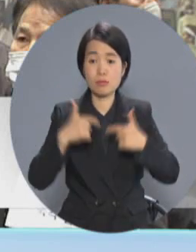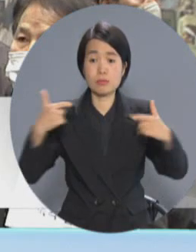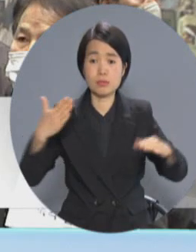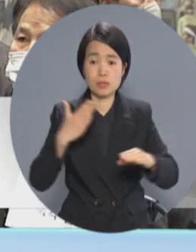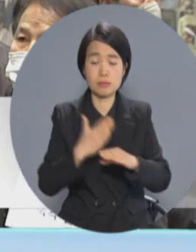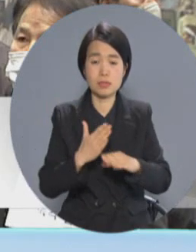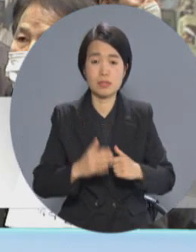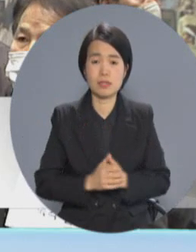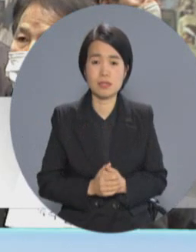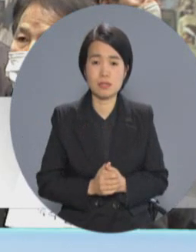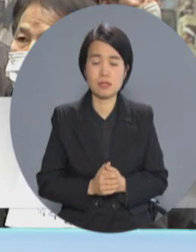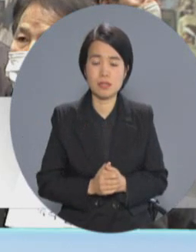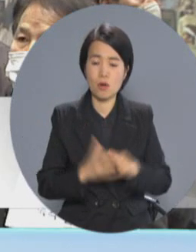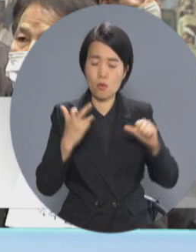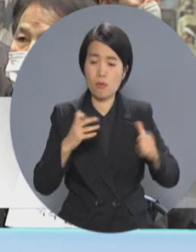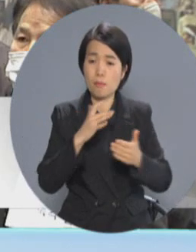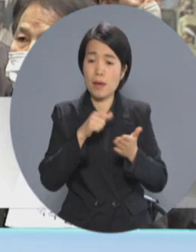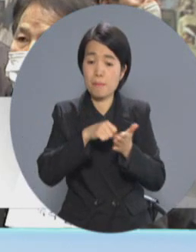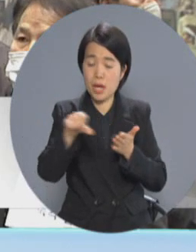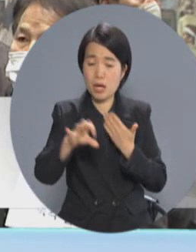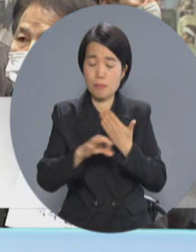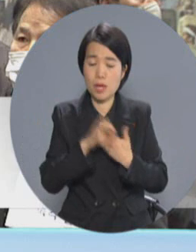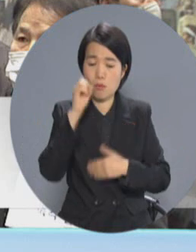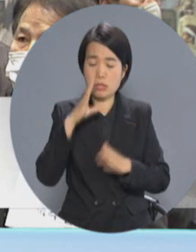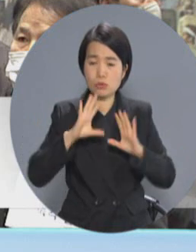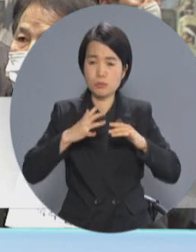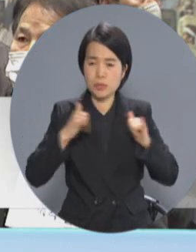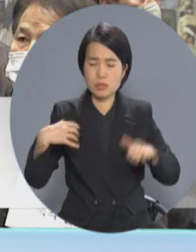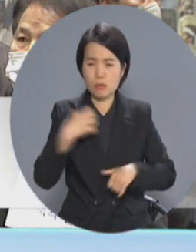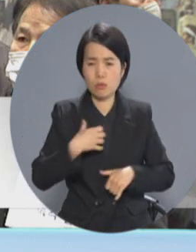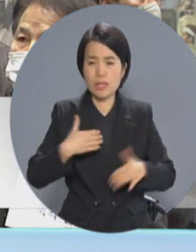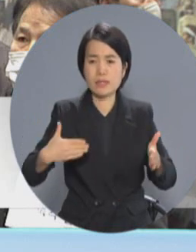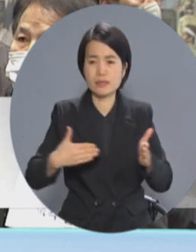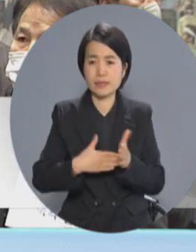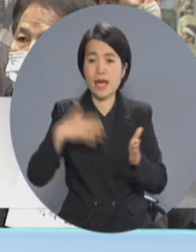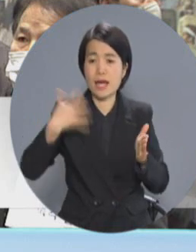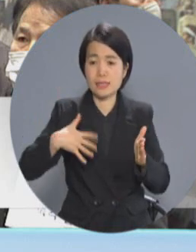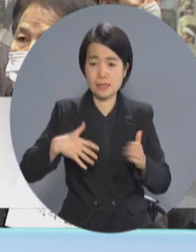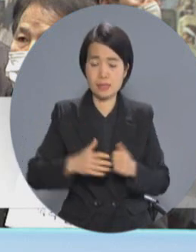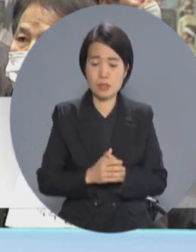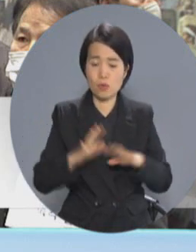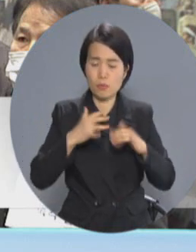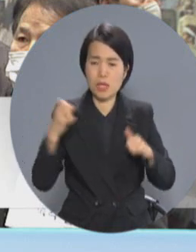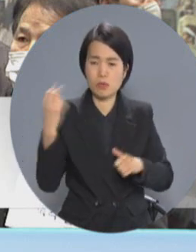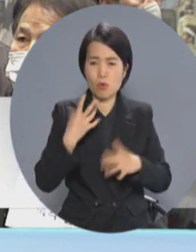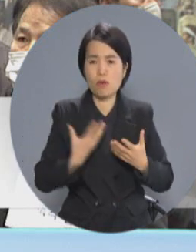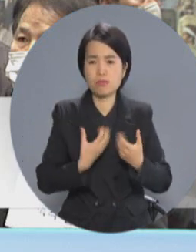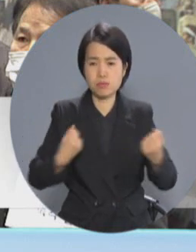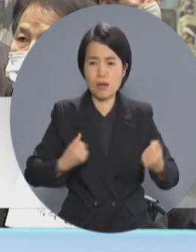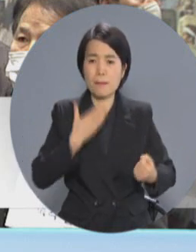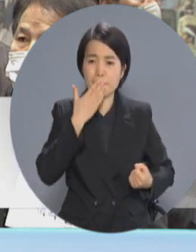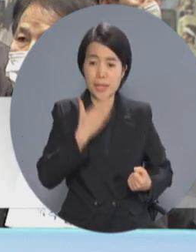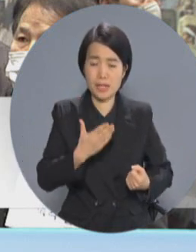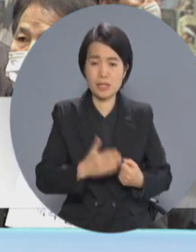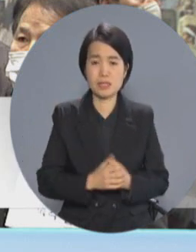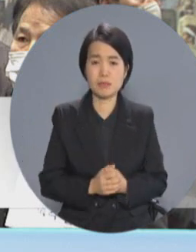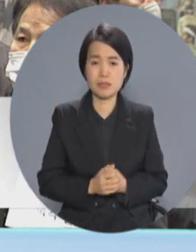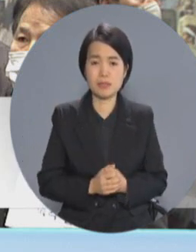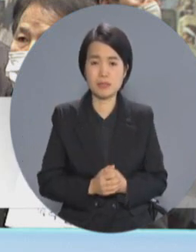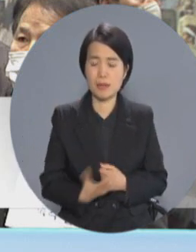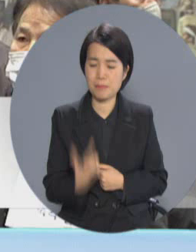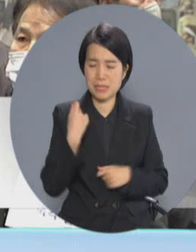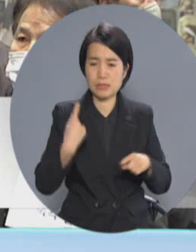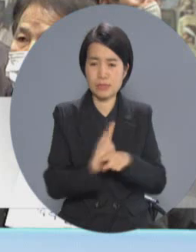있습니다. 5.18이 삭제되면 광주와 국민들의 고통이 끝나지 않고 국민들이 또다시 분열될 것이라며